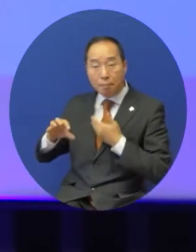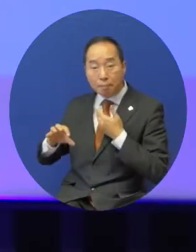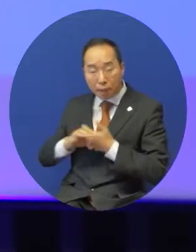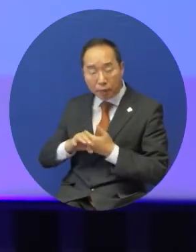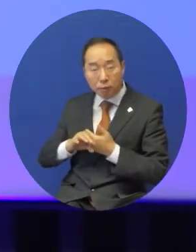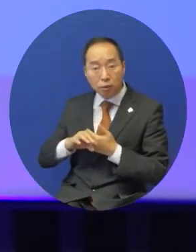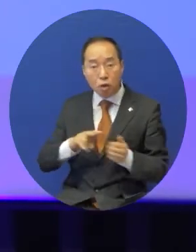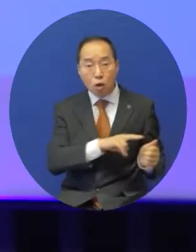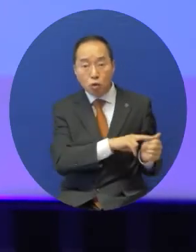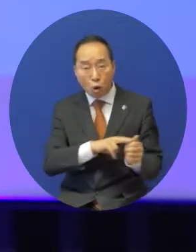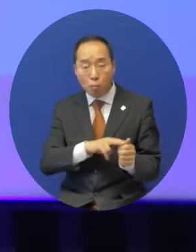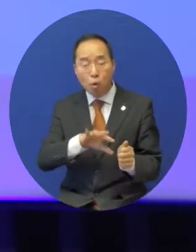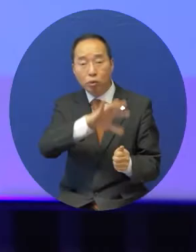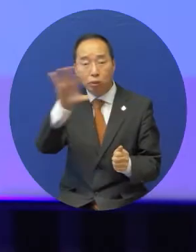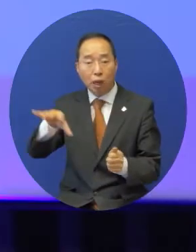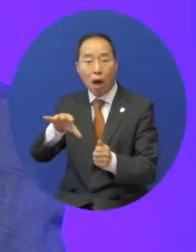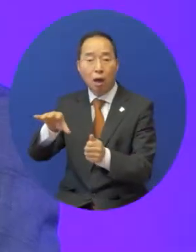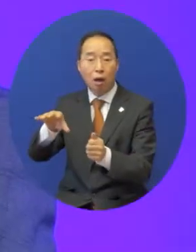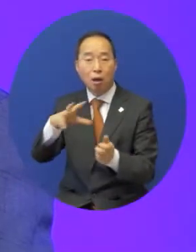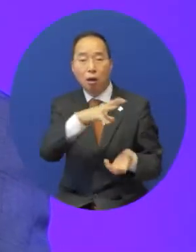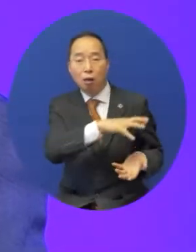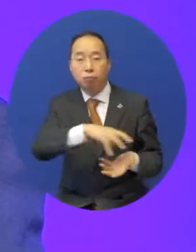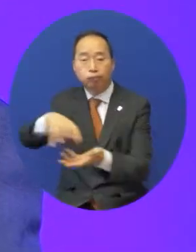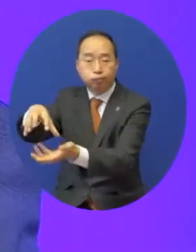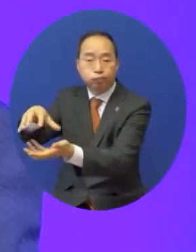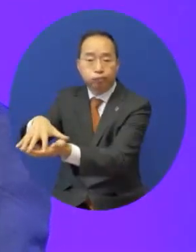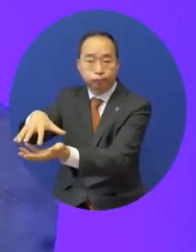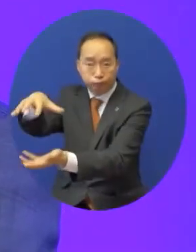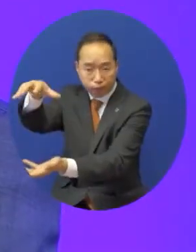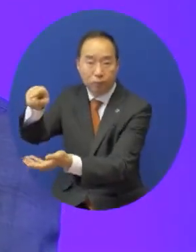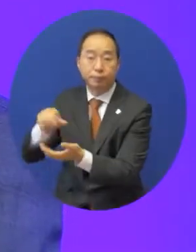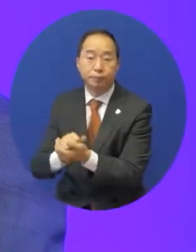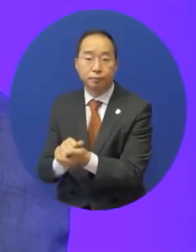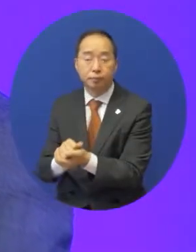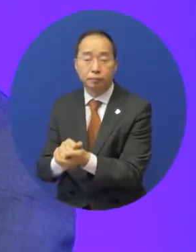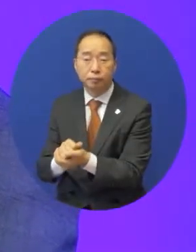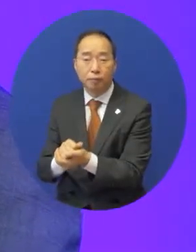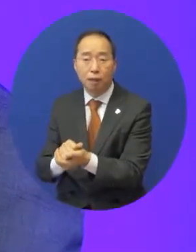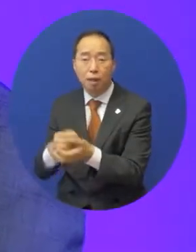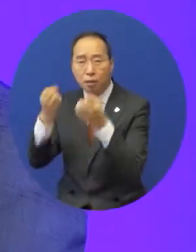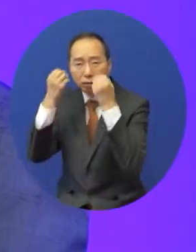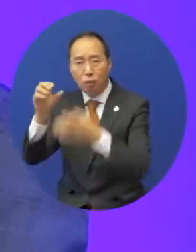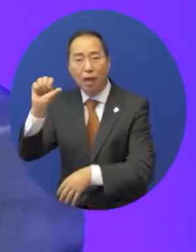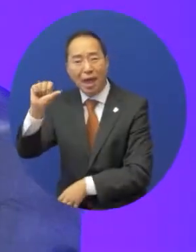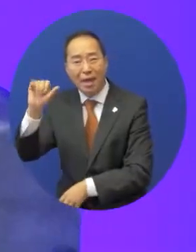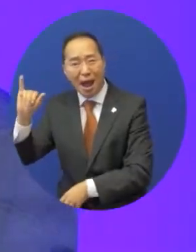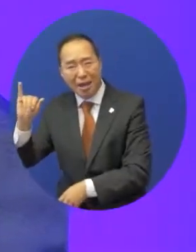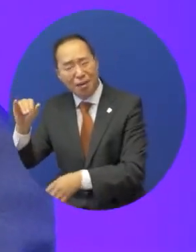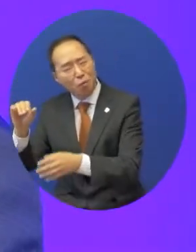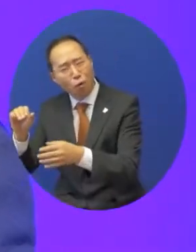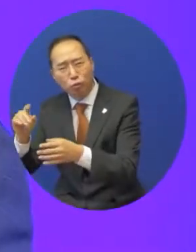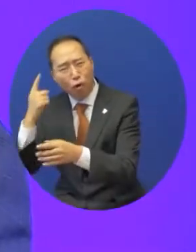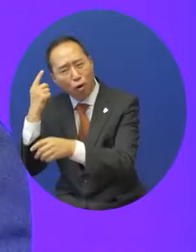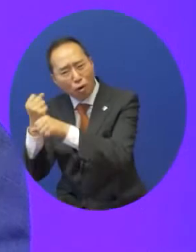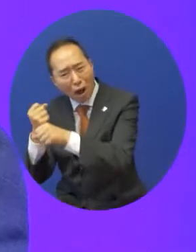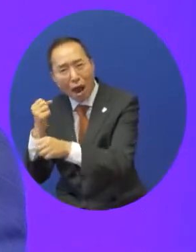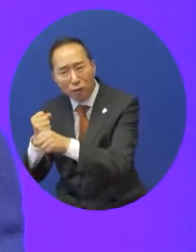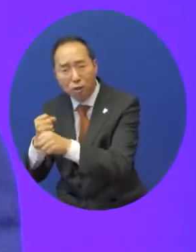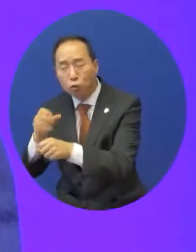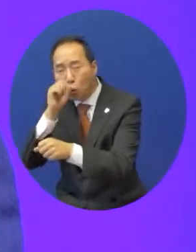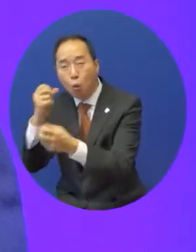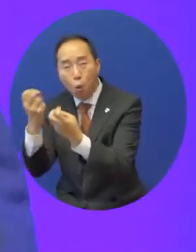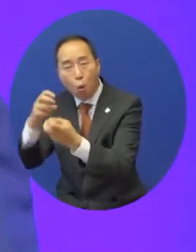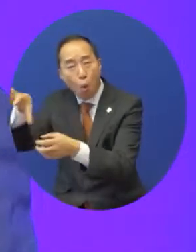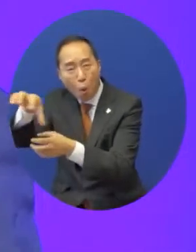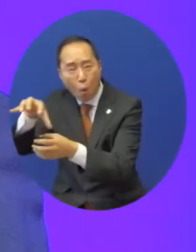한다면 그 데이터가 남아서 새로운 인공지능을 학습시키기도 하고 더 좋은 정책을 만들기도 하고